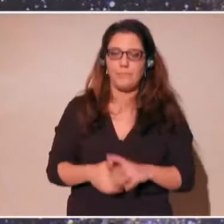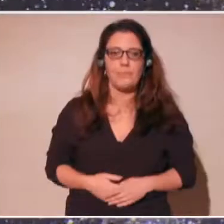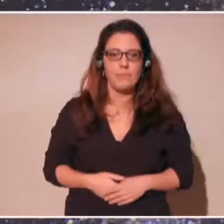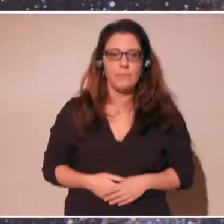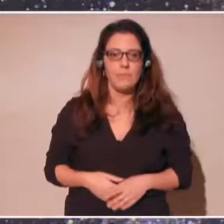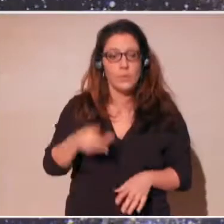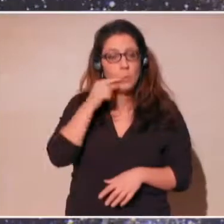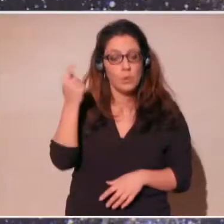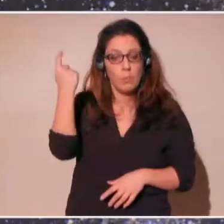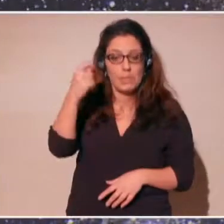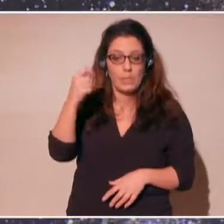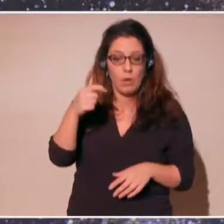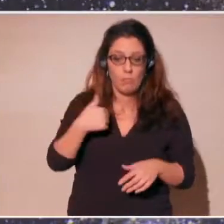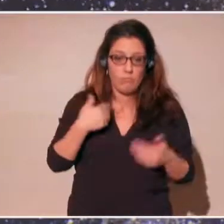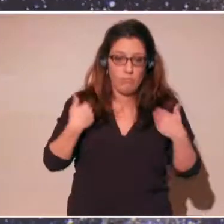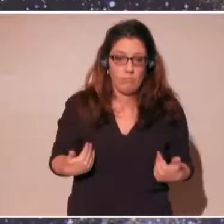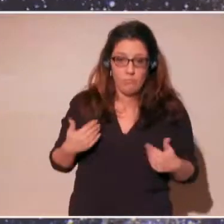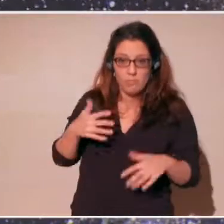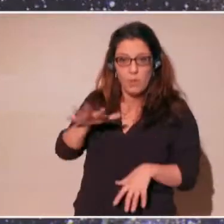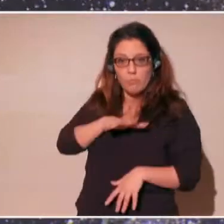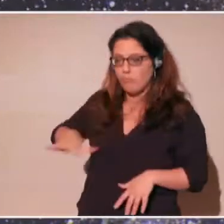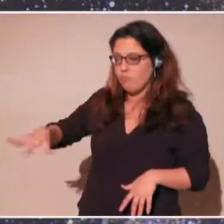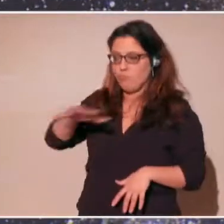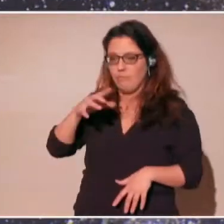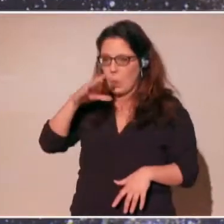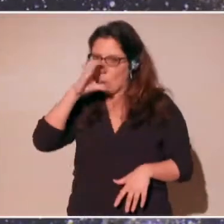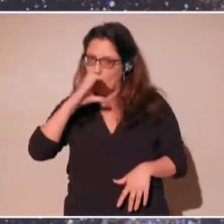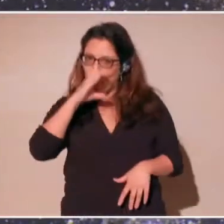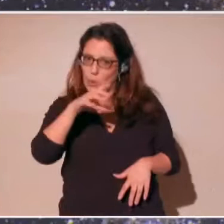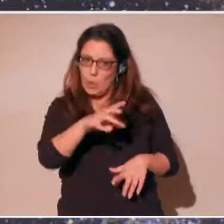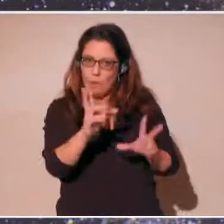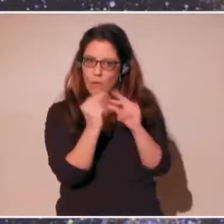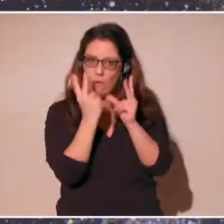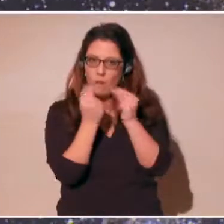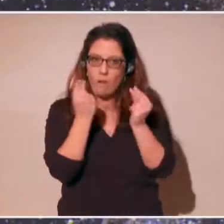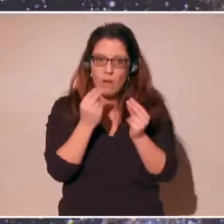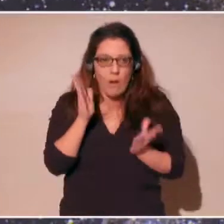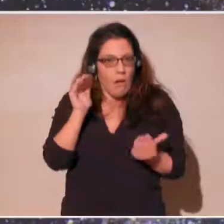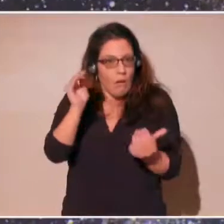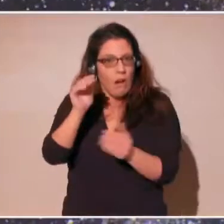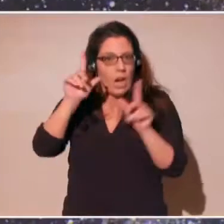Monsieur le Président, curieux de vous entendre, non sans espérance, mais sans renoncer